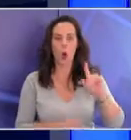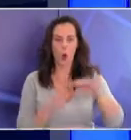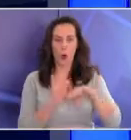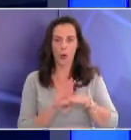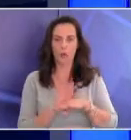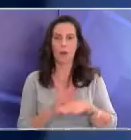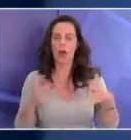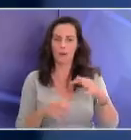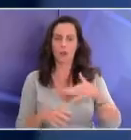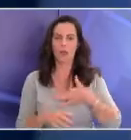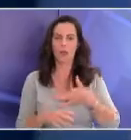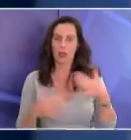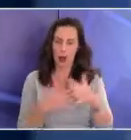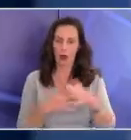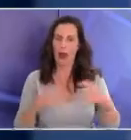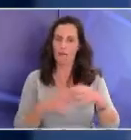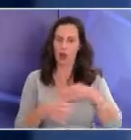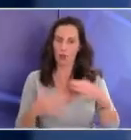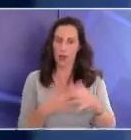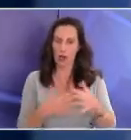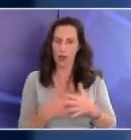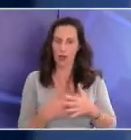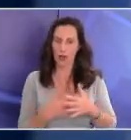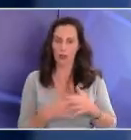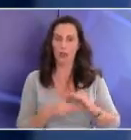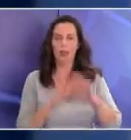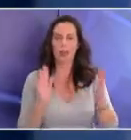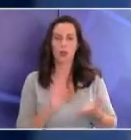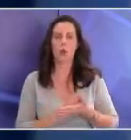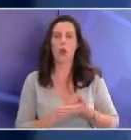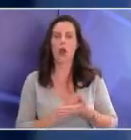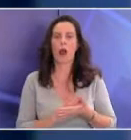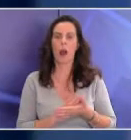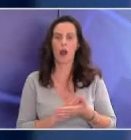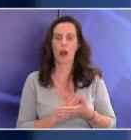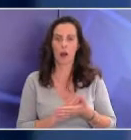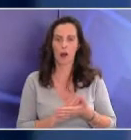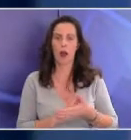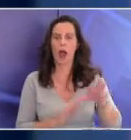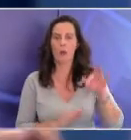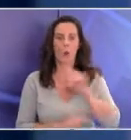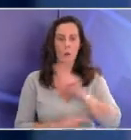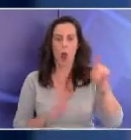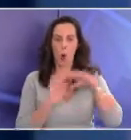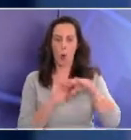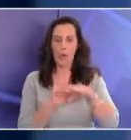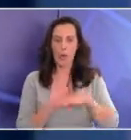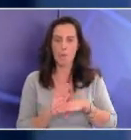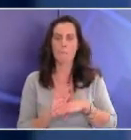שלי חקרה, גיל חקירות, את כל המסגרת של ההימורים הבלתי חוקיים,